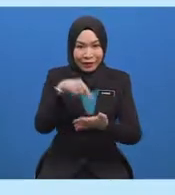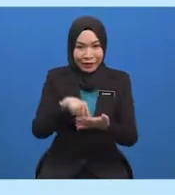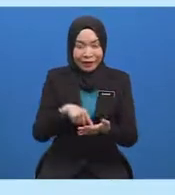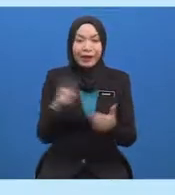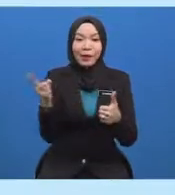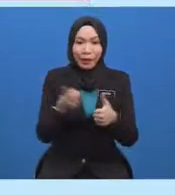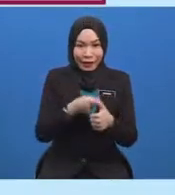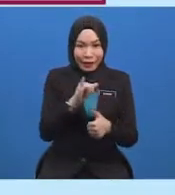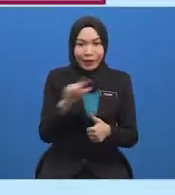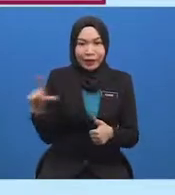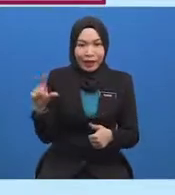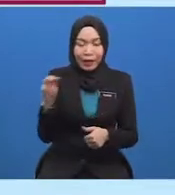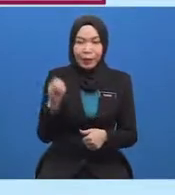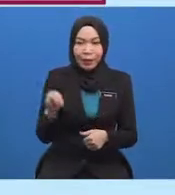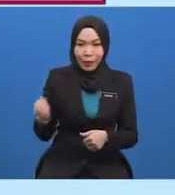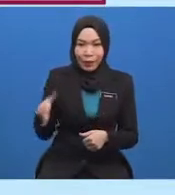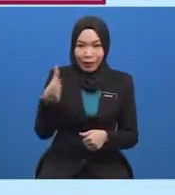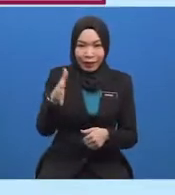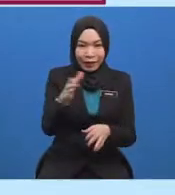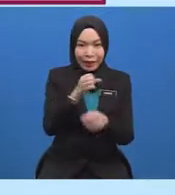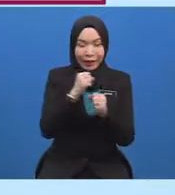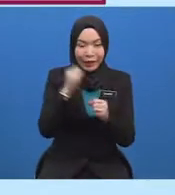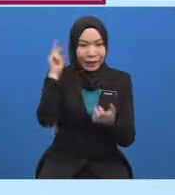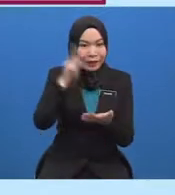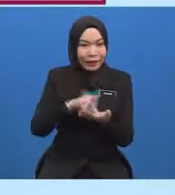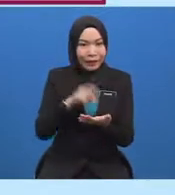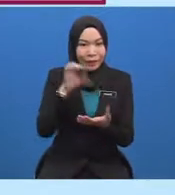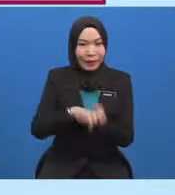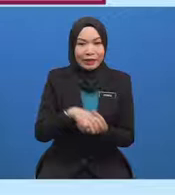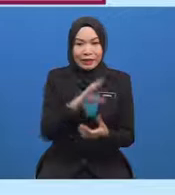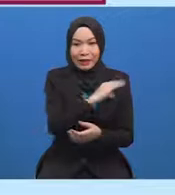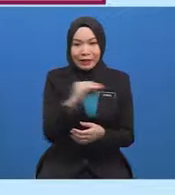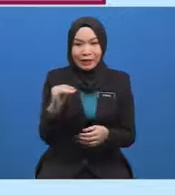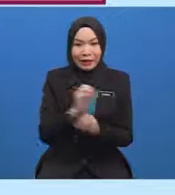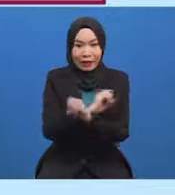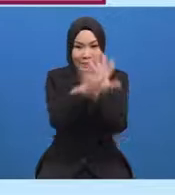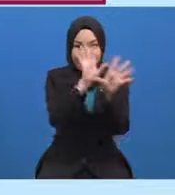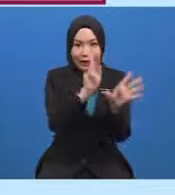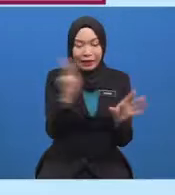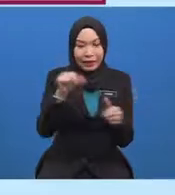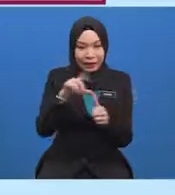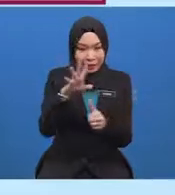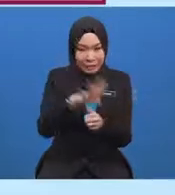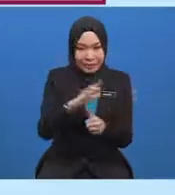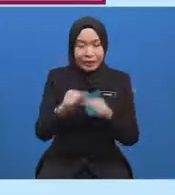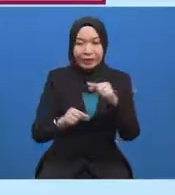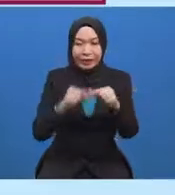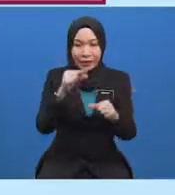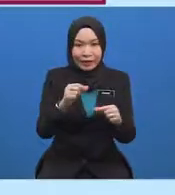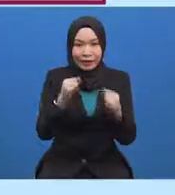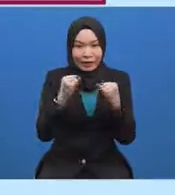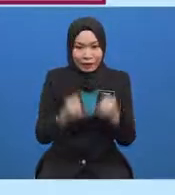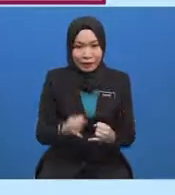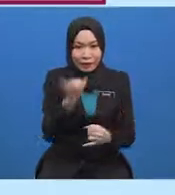pertama ialah murid-murid akan dapat mengenal pasti dan menerangkan kesan gerakkan jisim yang